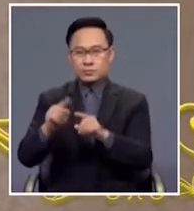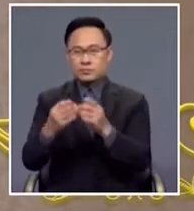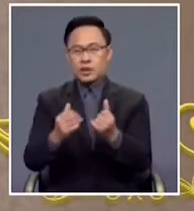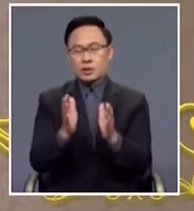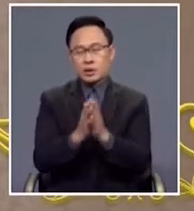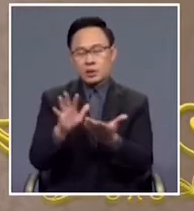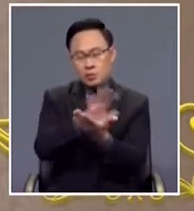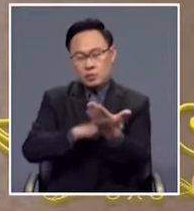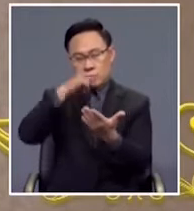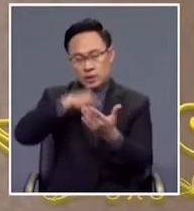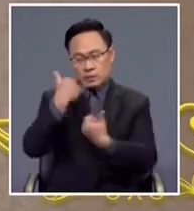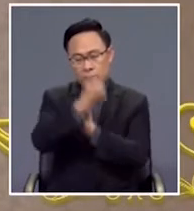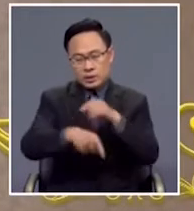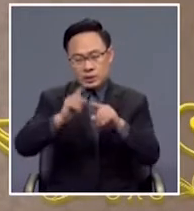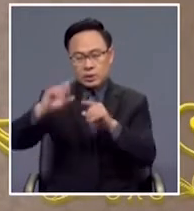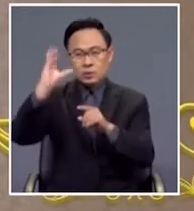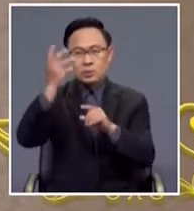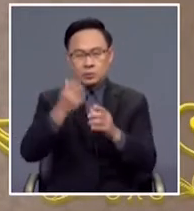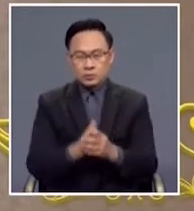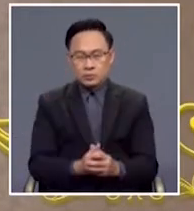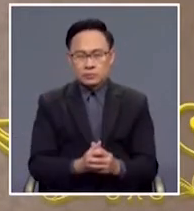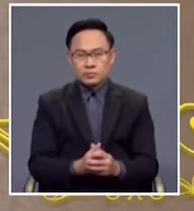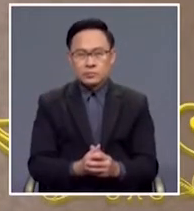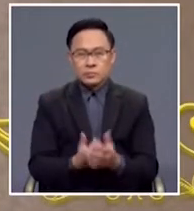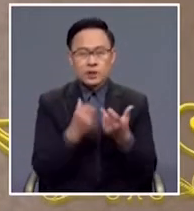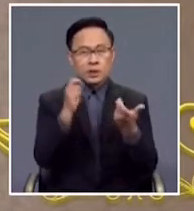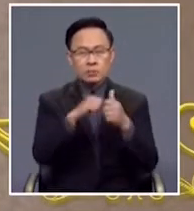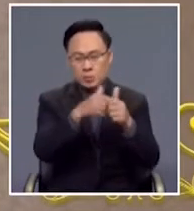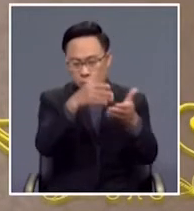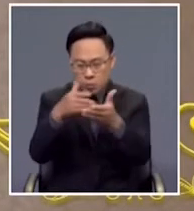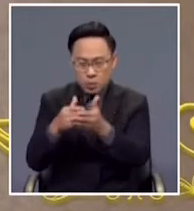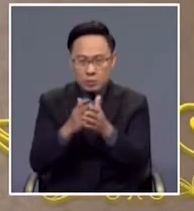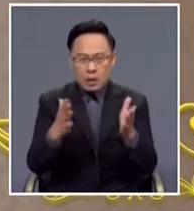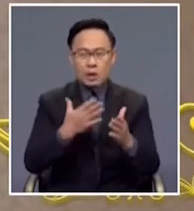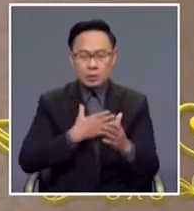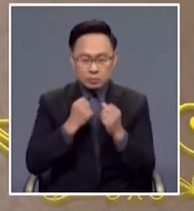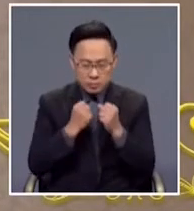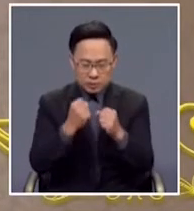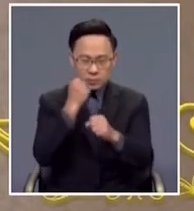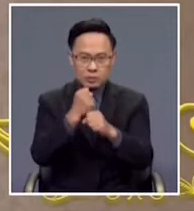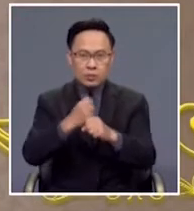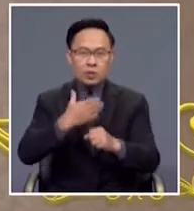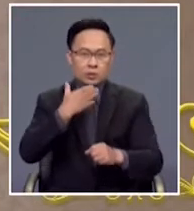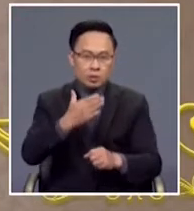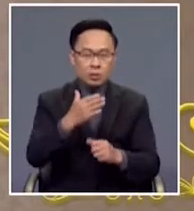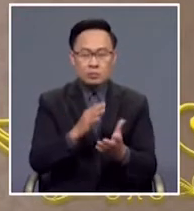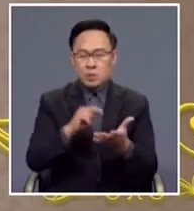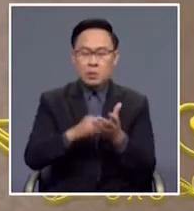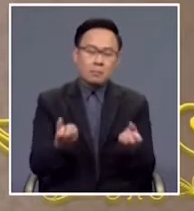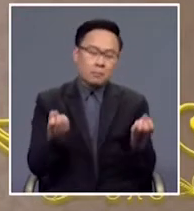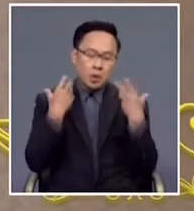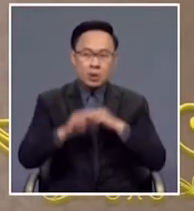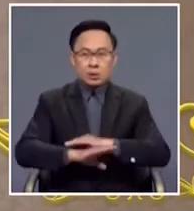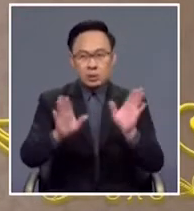ในและระหว่างประเทศถึงแม้ว่าจะมีปัญหาอยู่มากมายเราก็จะพยายามดำเนินการต่อไปนะครับไม่ได้ท้อถอยไม่ได้ท้อ